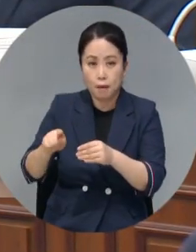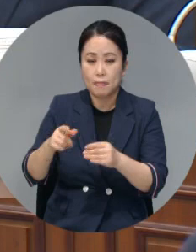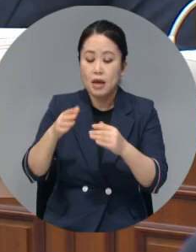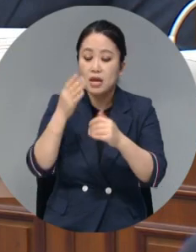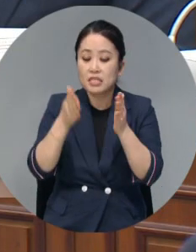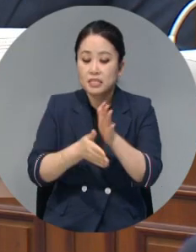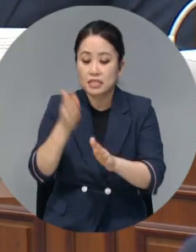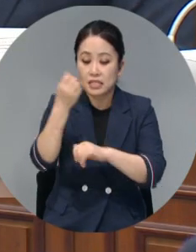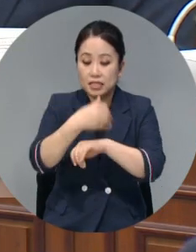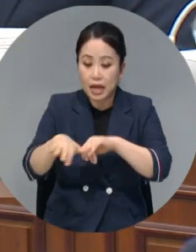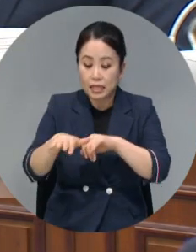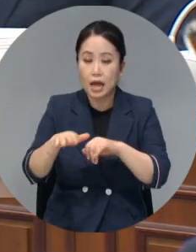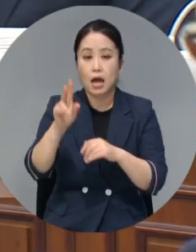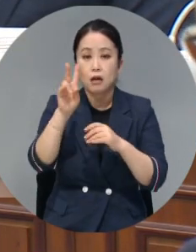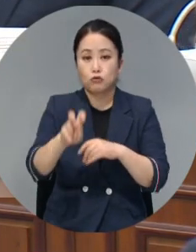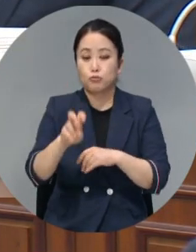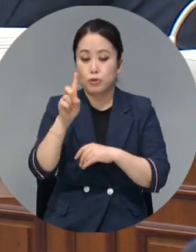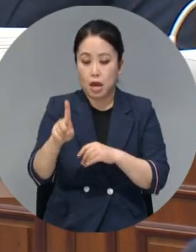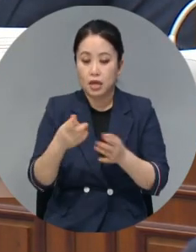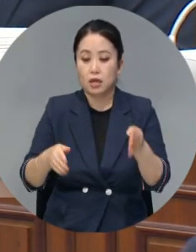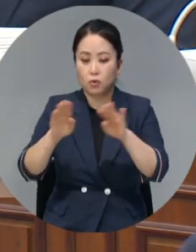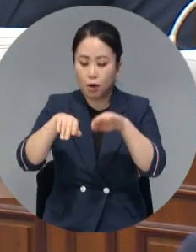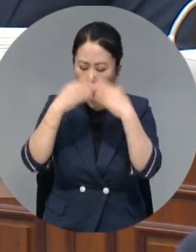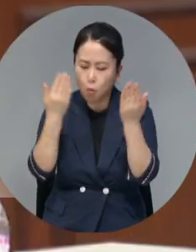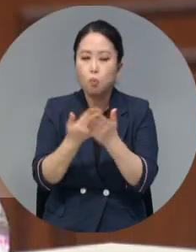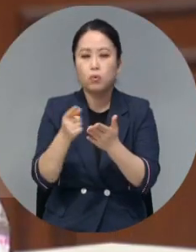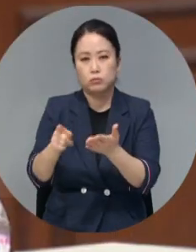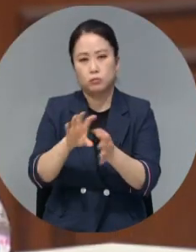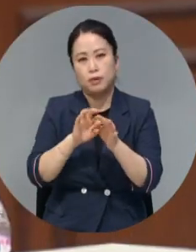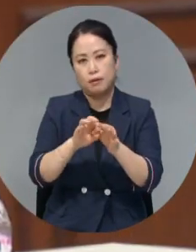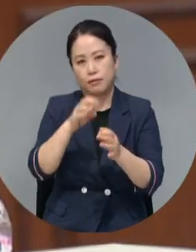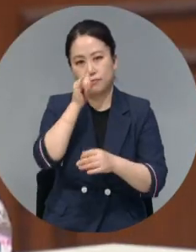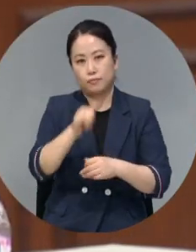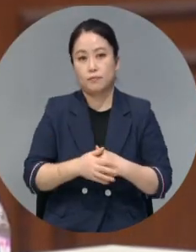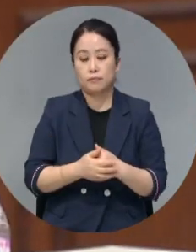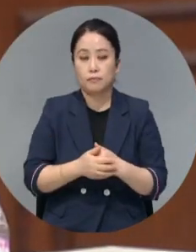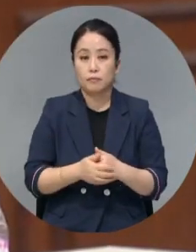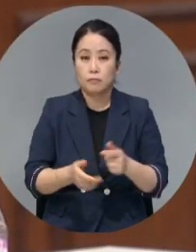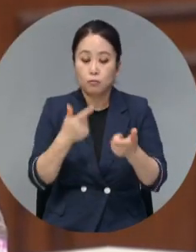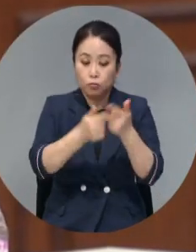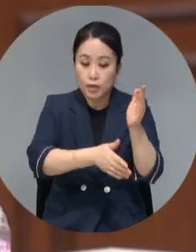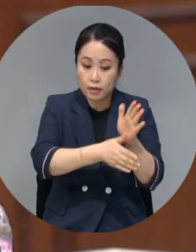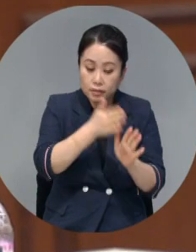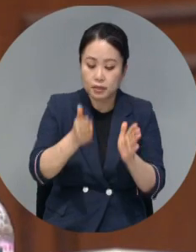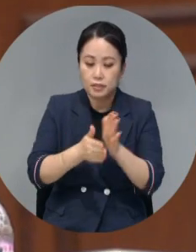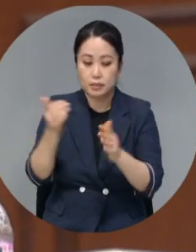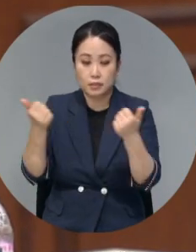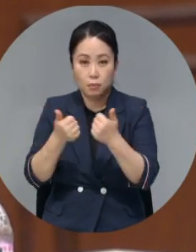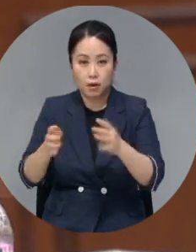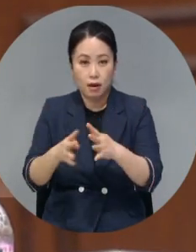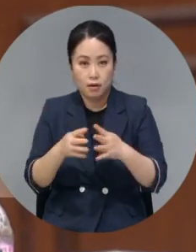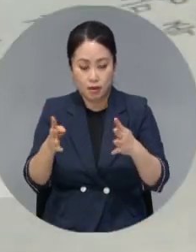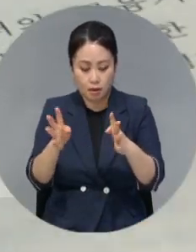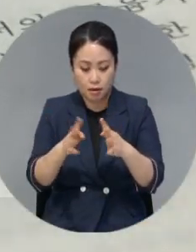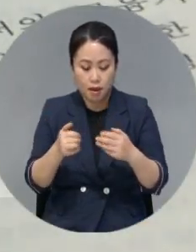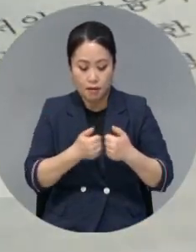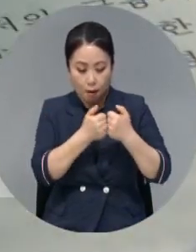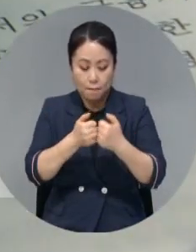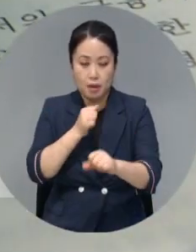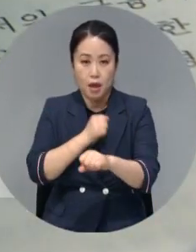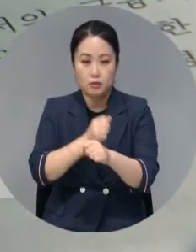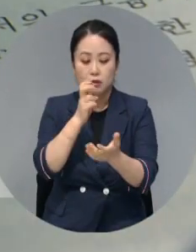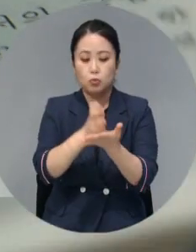시산하 21개 기관에 모두 적용할 수 있게 된 겁니다. 부산시와 시의회가 협의해 조례를 만들어야